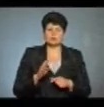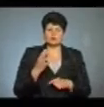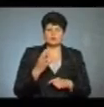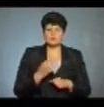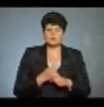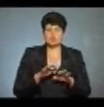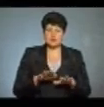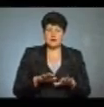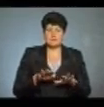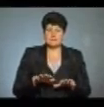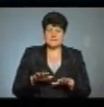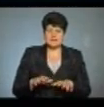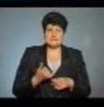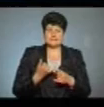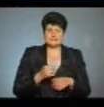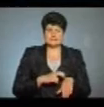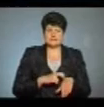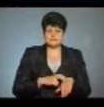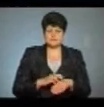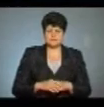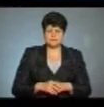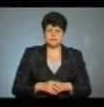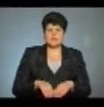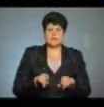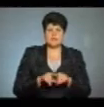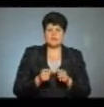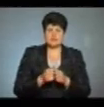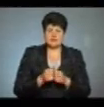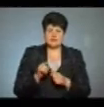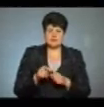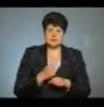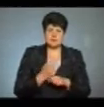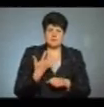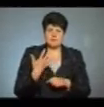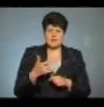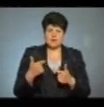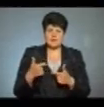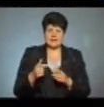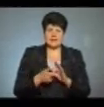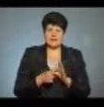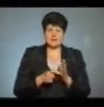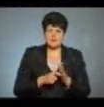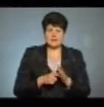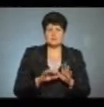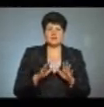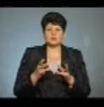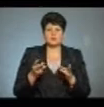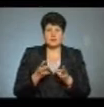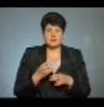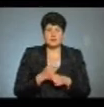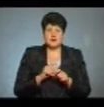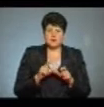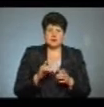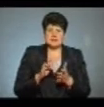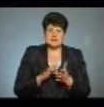місця для лікарів-вірусологів, розповідає Оксана Чайчук. Також біля неї облаштують 5 готельних кімнат. Так, при потребі лабораторний центр